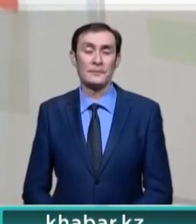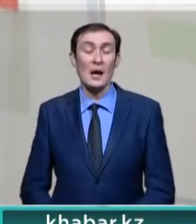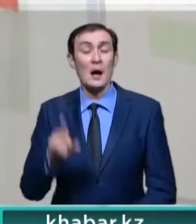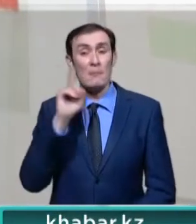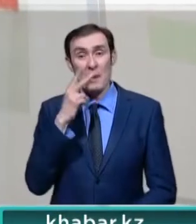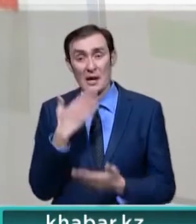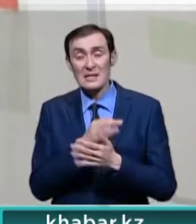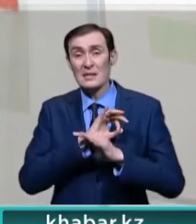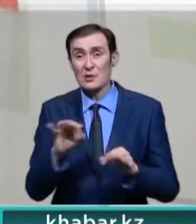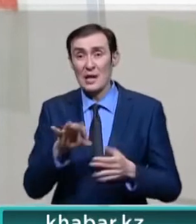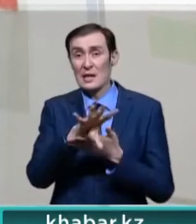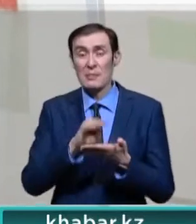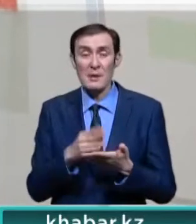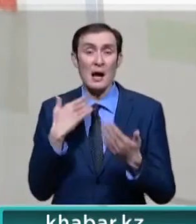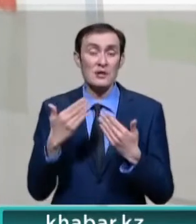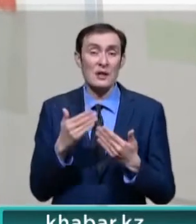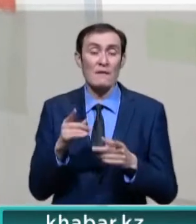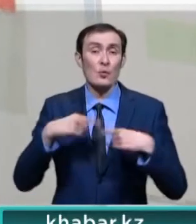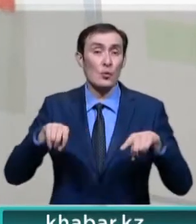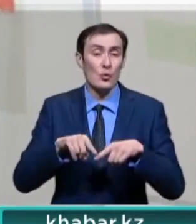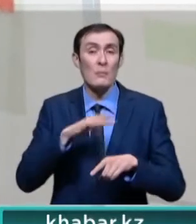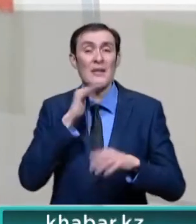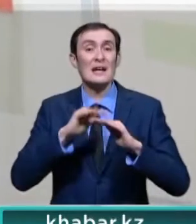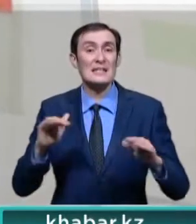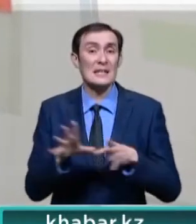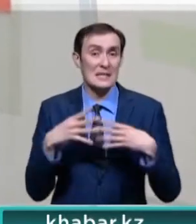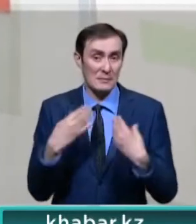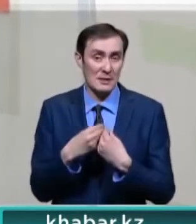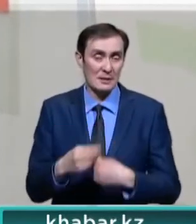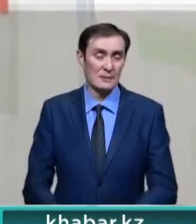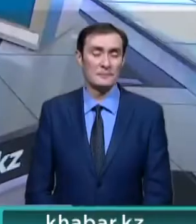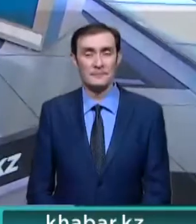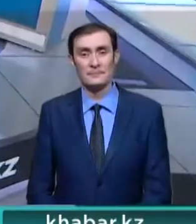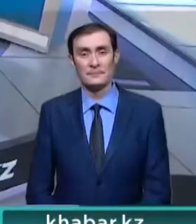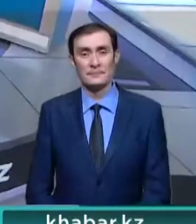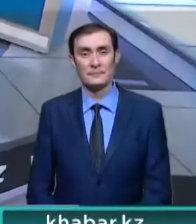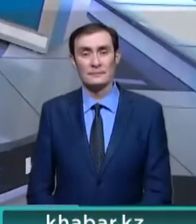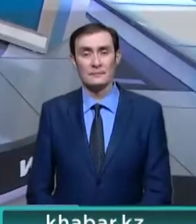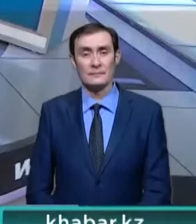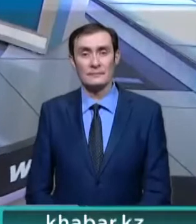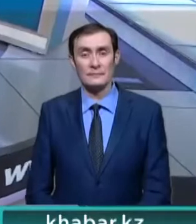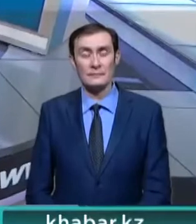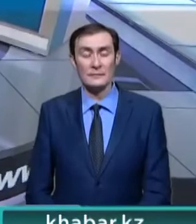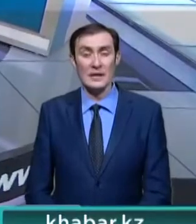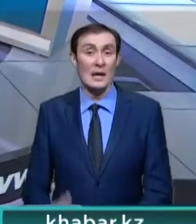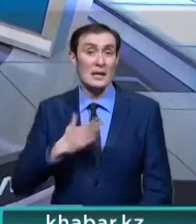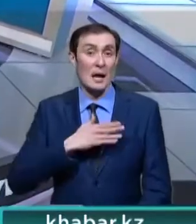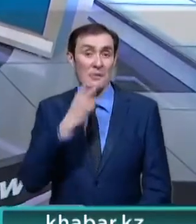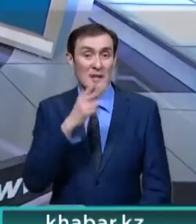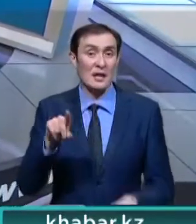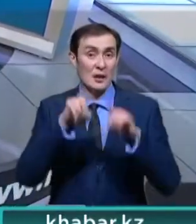показан замечательный пример общения в кругу многодетной семьи я посмотрела на